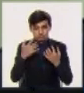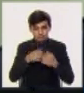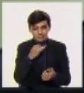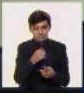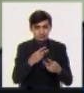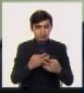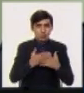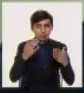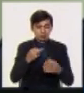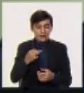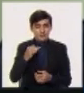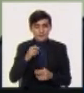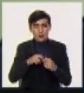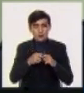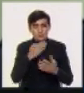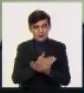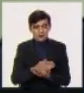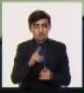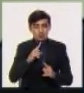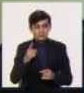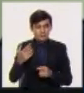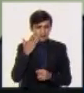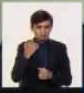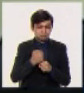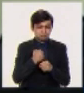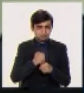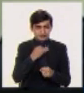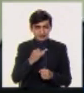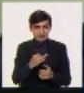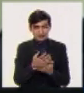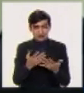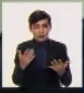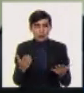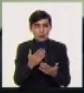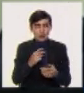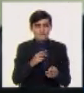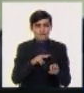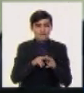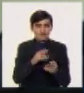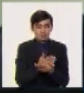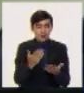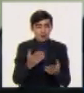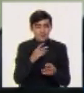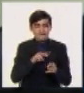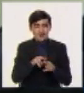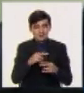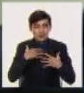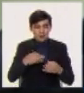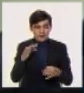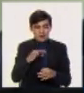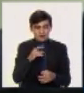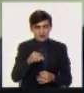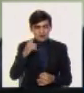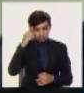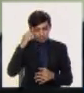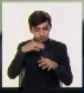такая большая проблема в том, что побои причисляют к легкому вреду здоровью. А легкий вред здоровью – это может быть и